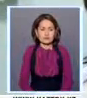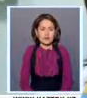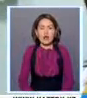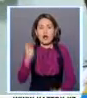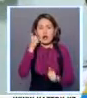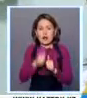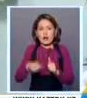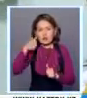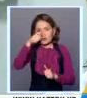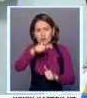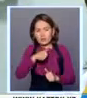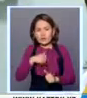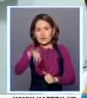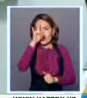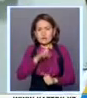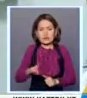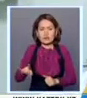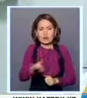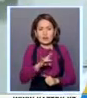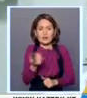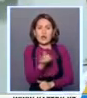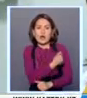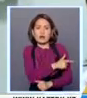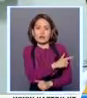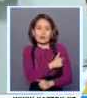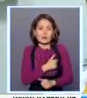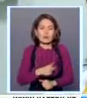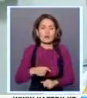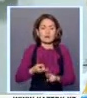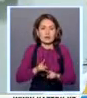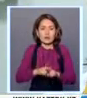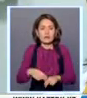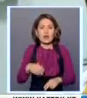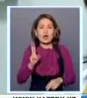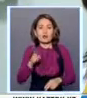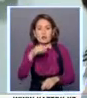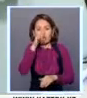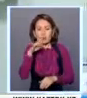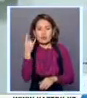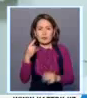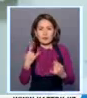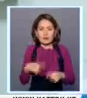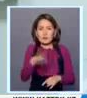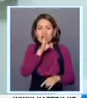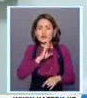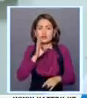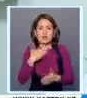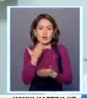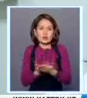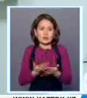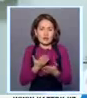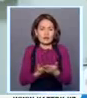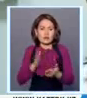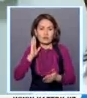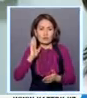Бұл жыл сайын осы уақытта өткізілетін дәстүрлі шара. Ашық есік күндері мемлекеттік орталықтың дәрігерлерінен тегін кеңес алып кетеді